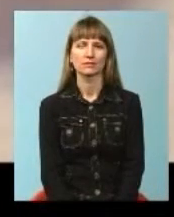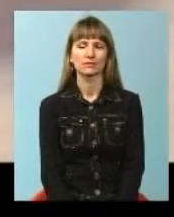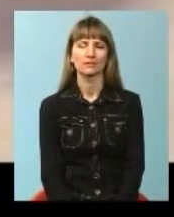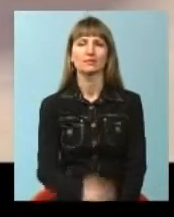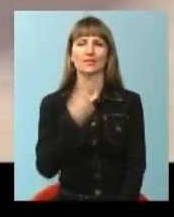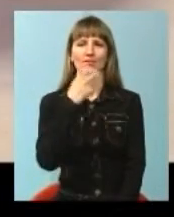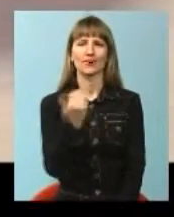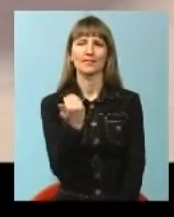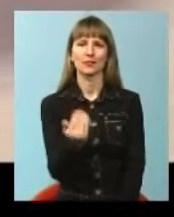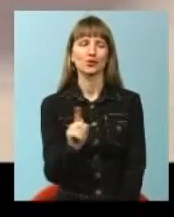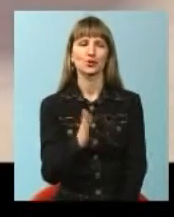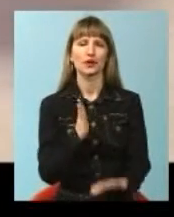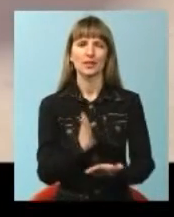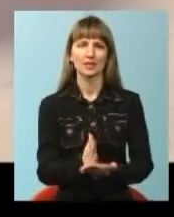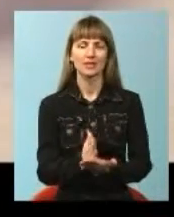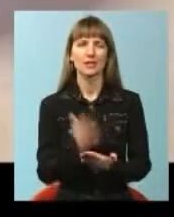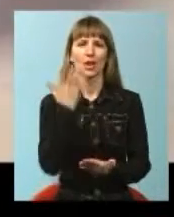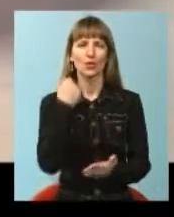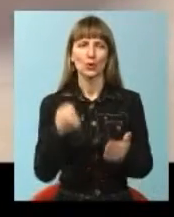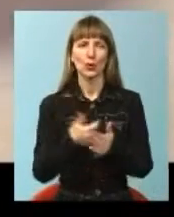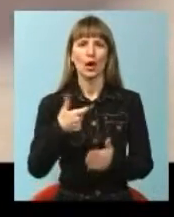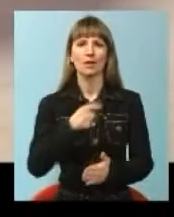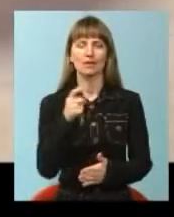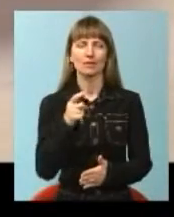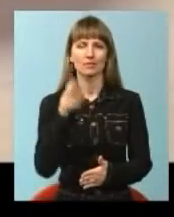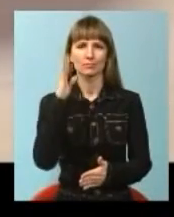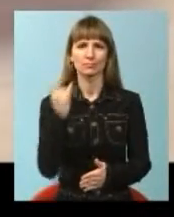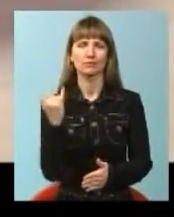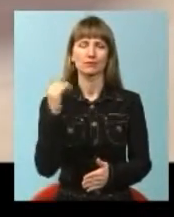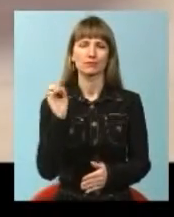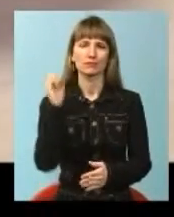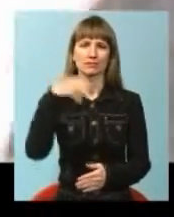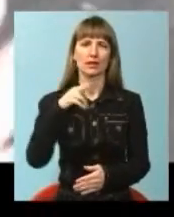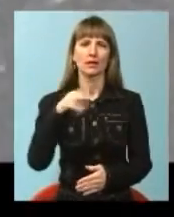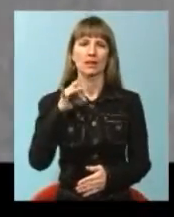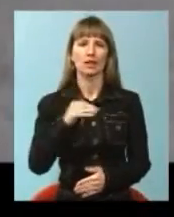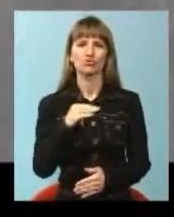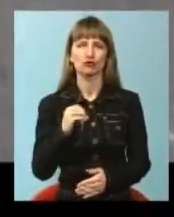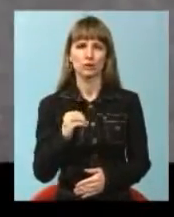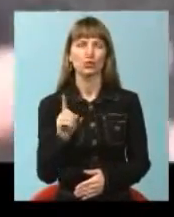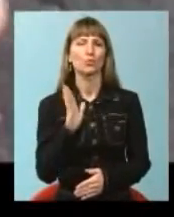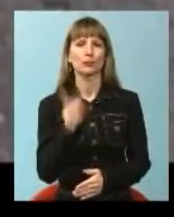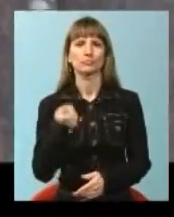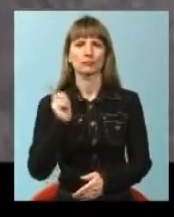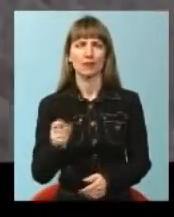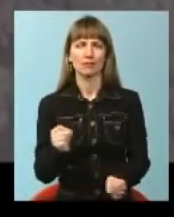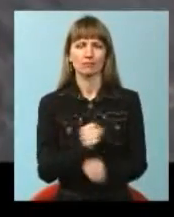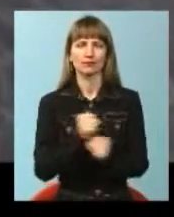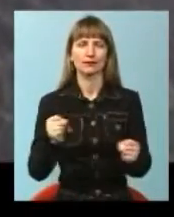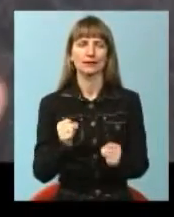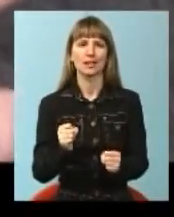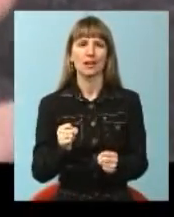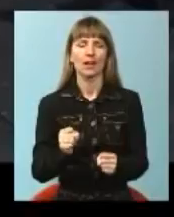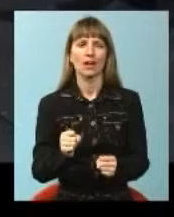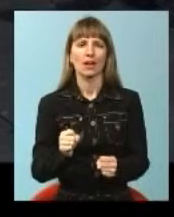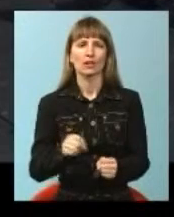Чи бачили ви, що відбувається, коли до газованих напоїв кинути драже? Що відбудеться? Справжній вибух. Струмінь